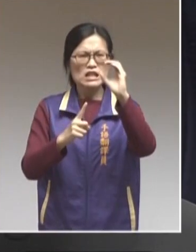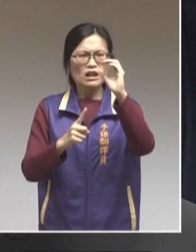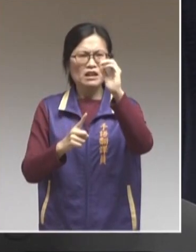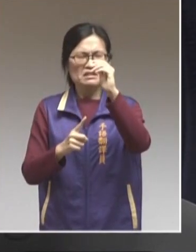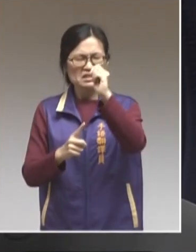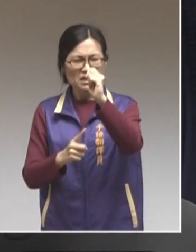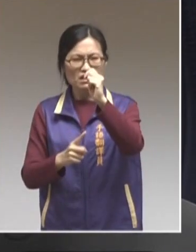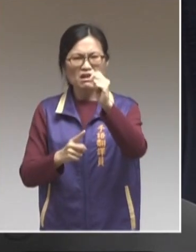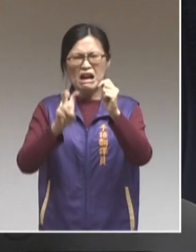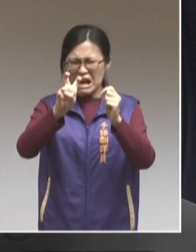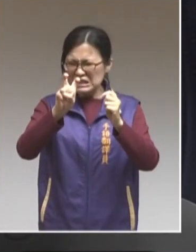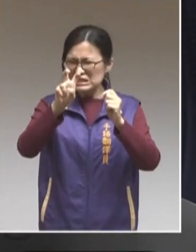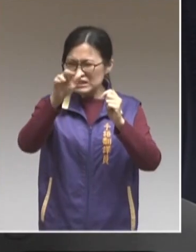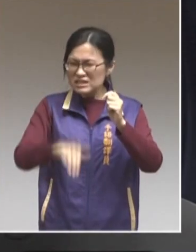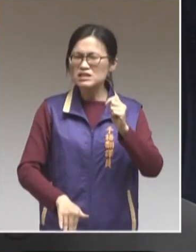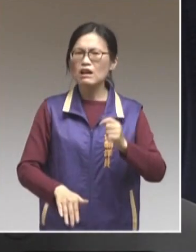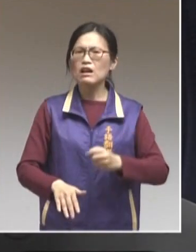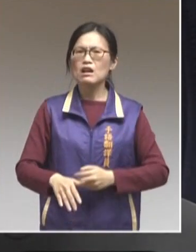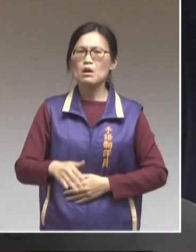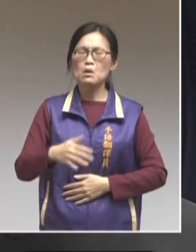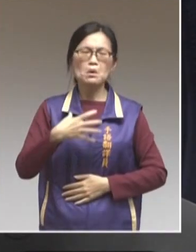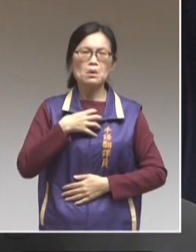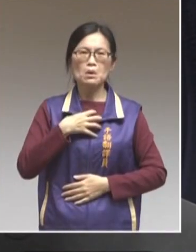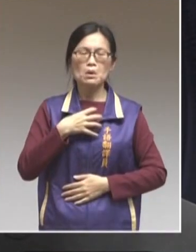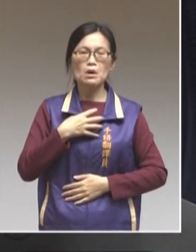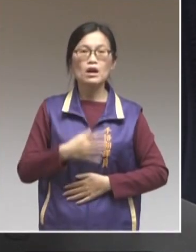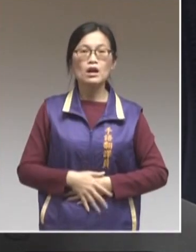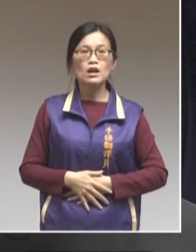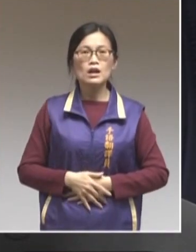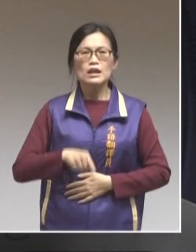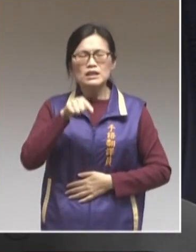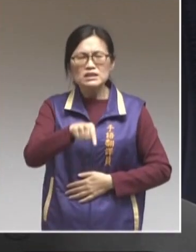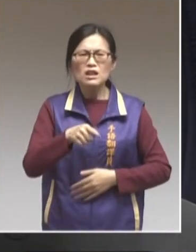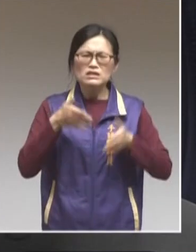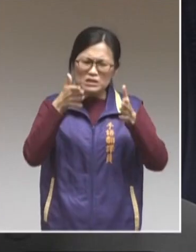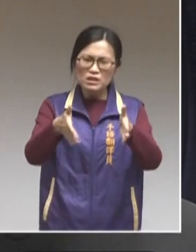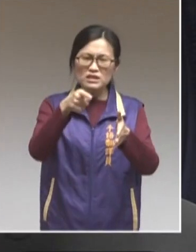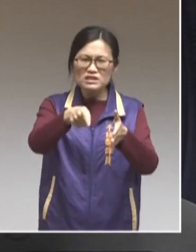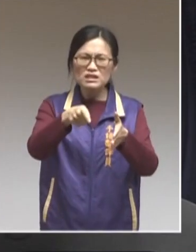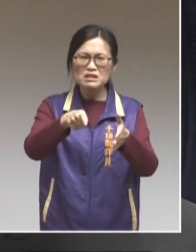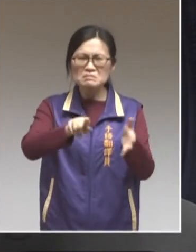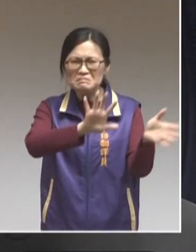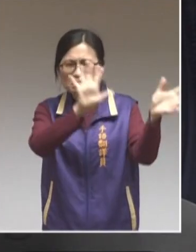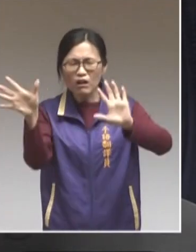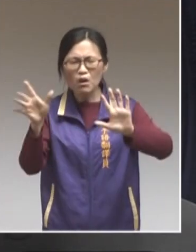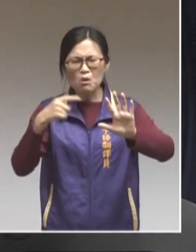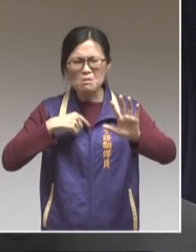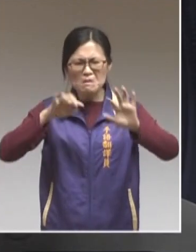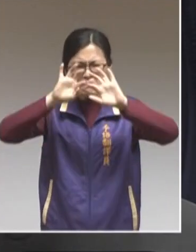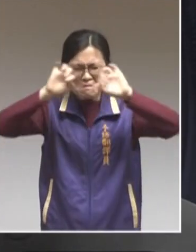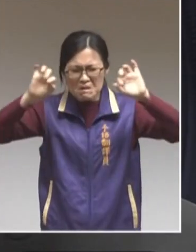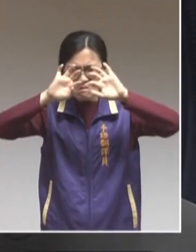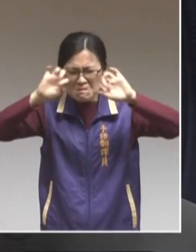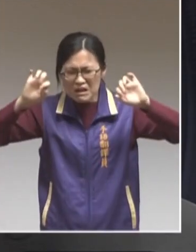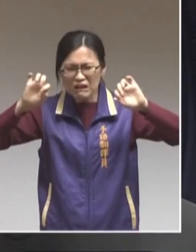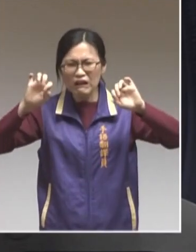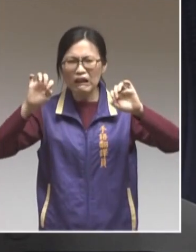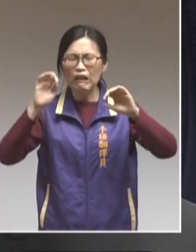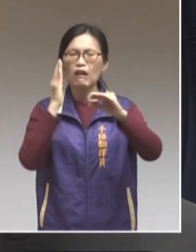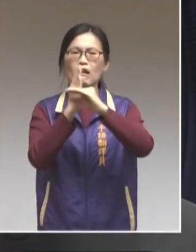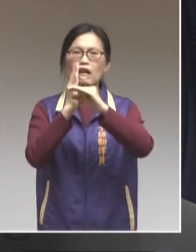20以下。那这个部分呢，我们针对这个状况，我们也在进一步进行厘清。那